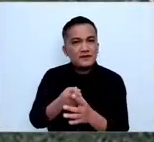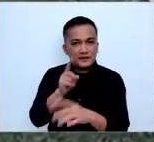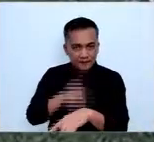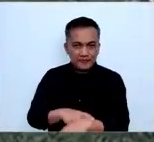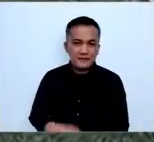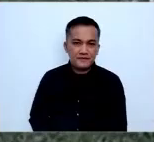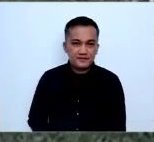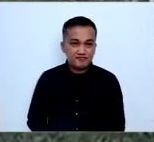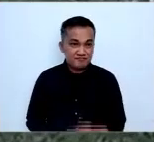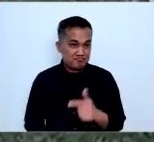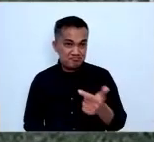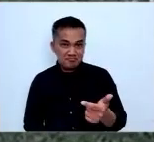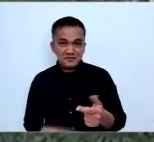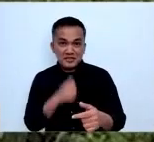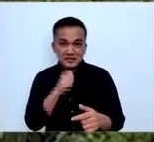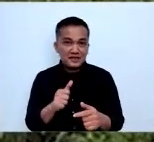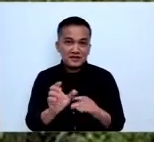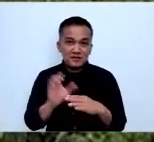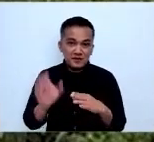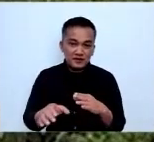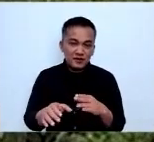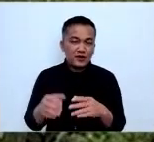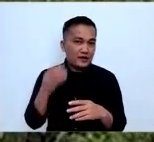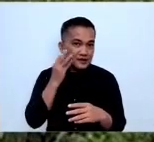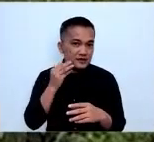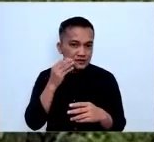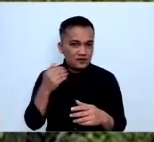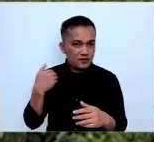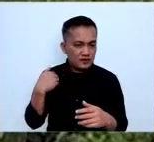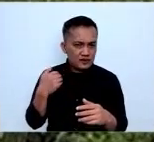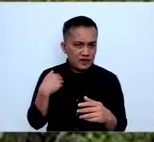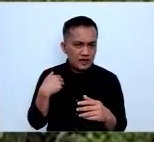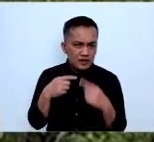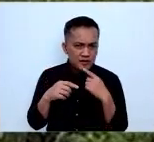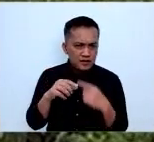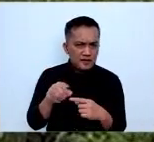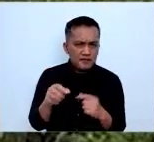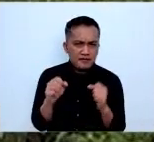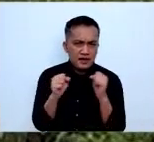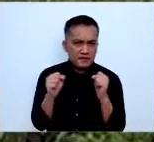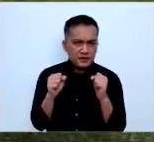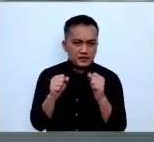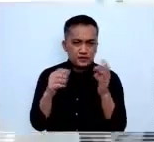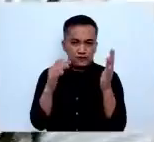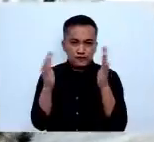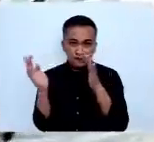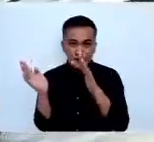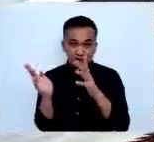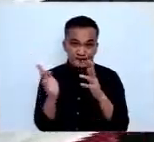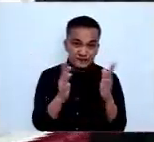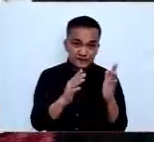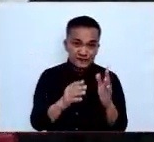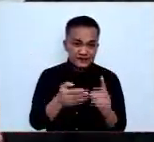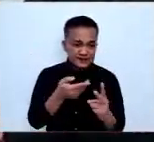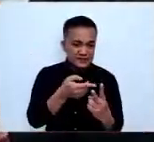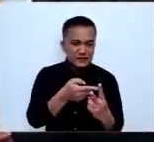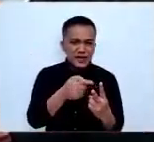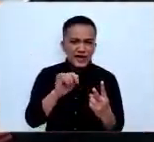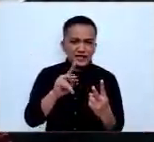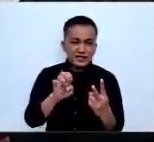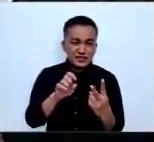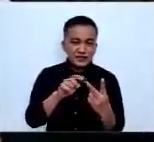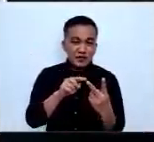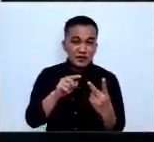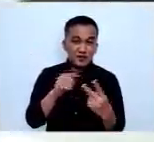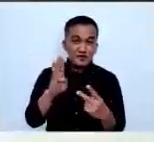hindi kompleto ang Baguio experience kung wala ang malamig na simoy ng hangin. Si Angie at boyfriend niya maagang pumunta